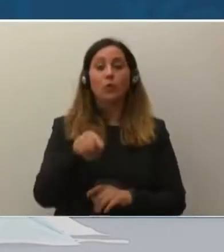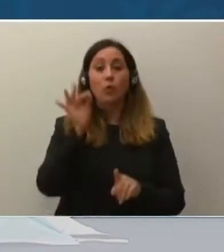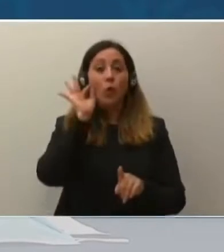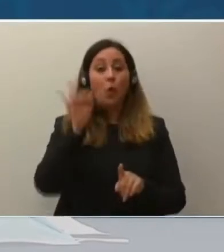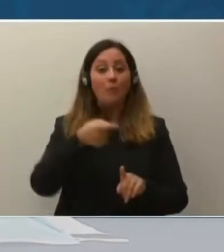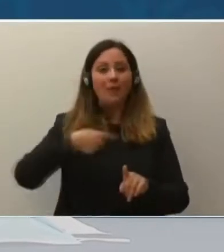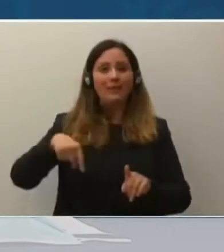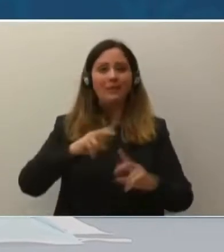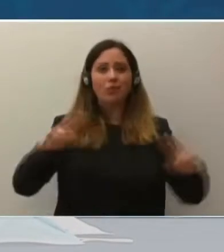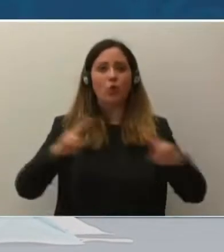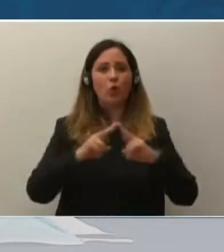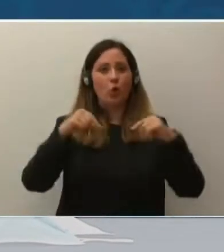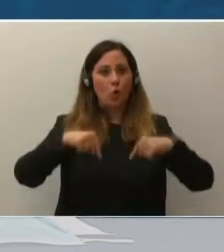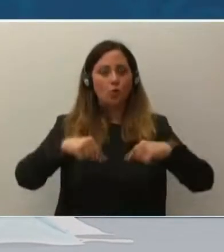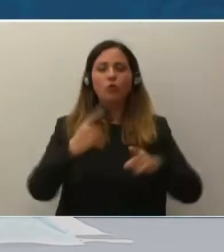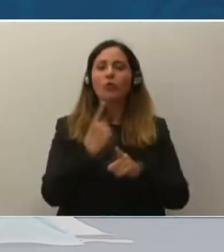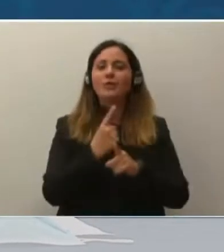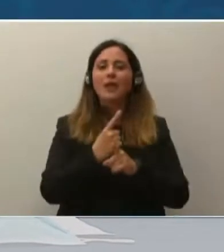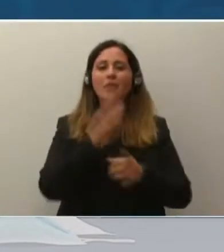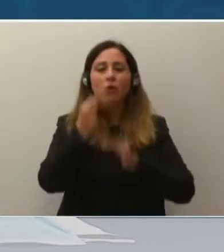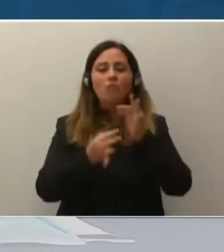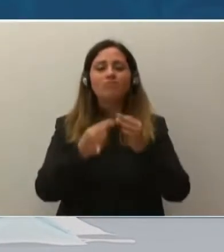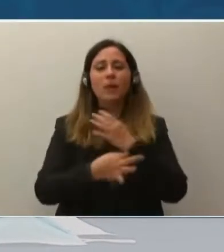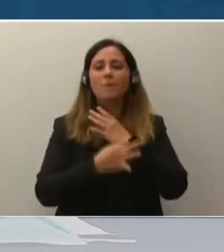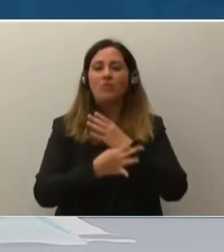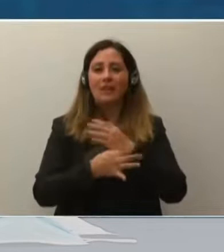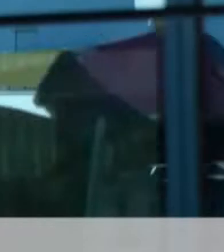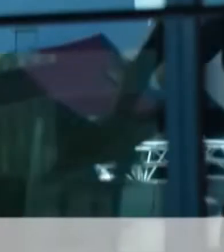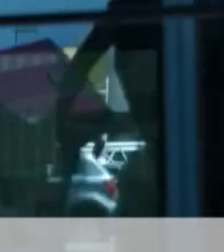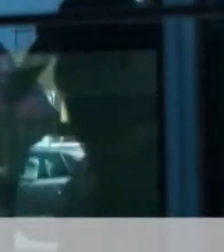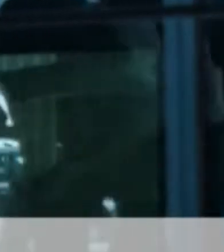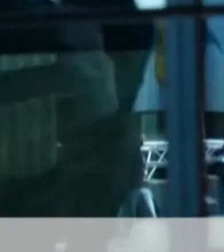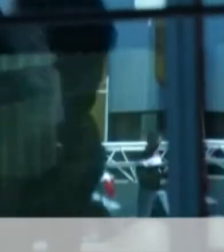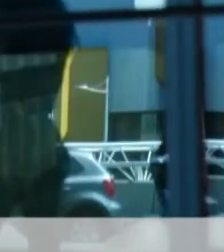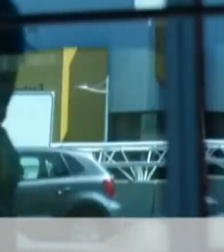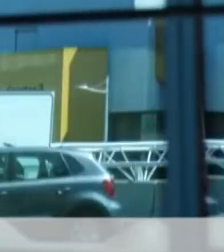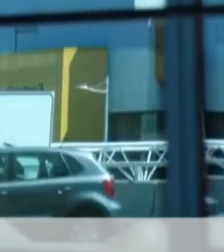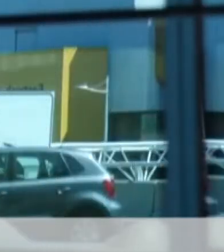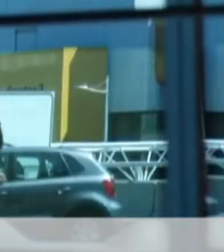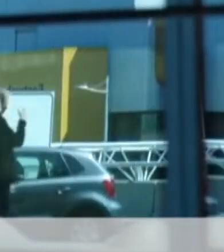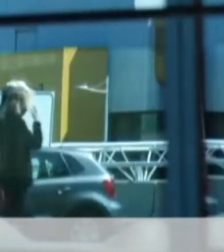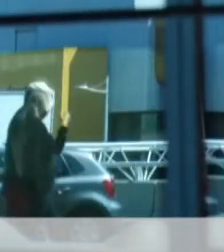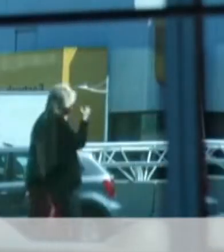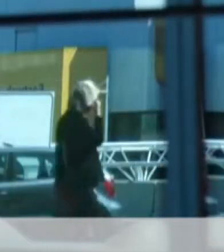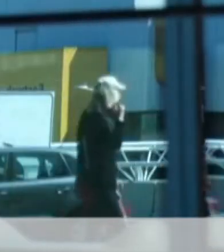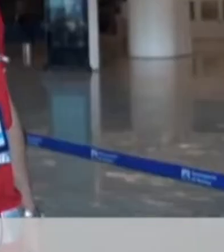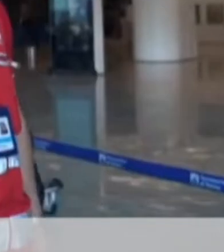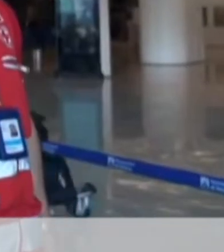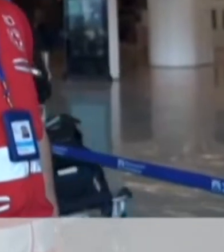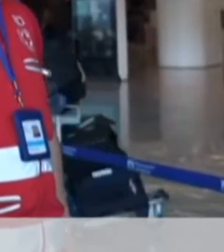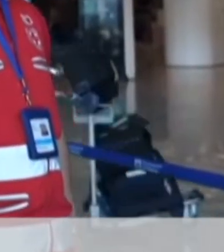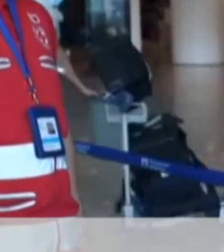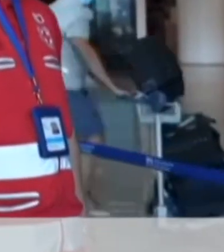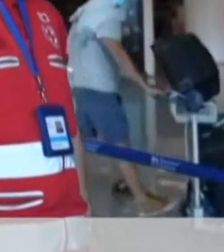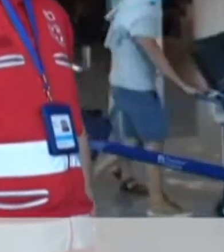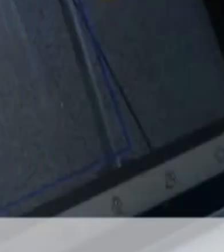rosse insieme al ritorno delle zone gialle il pass verde è la principale novità contenuta nella bozza del nuovo decreto legge che il consiglio